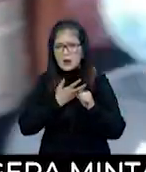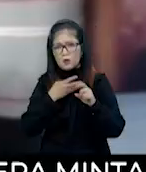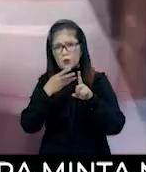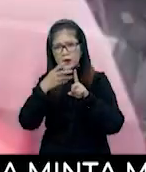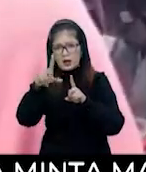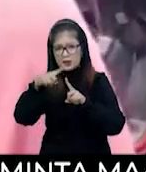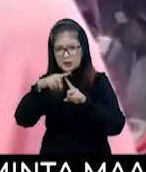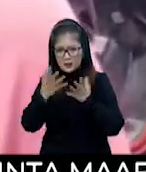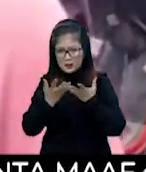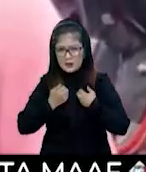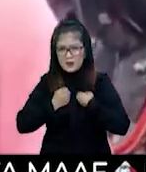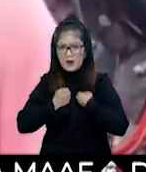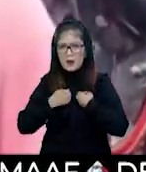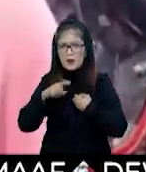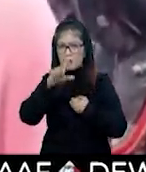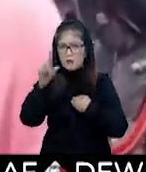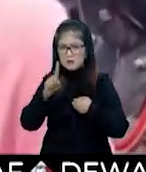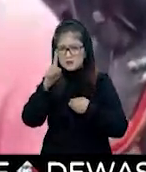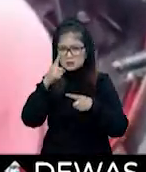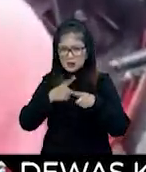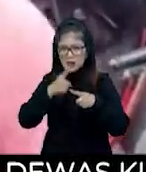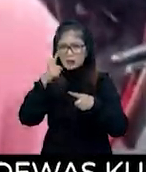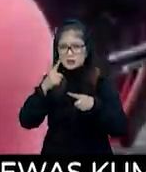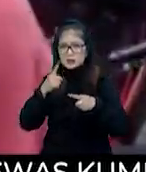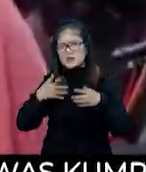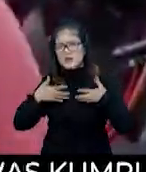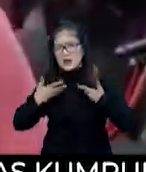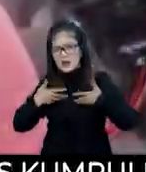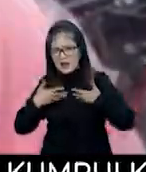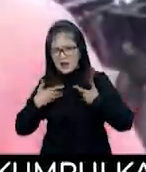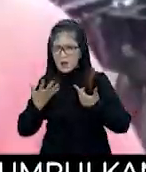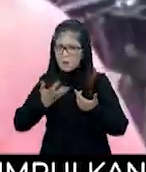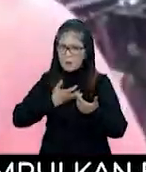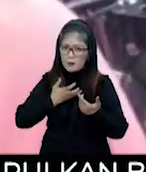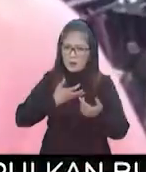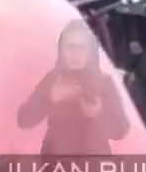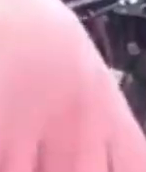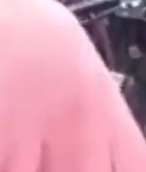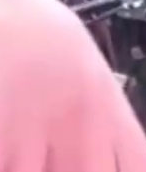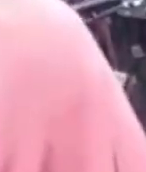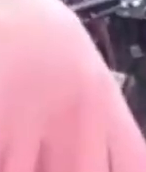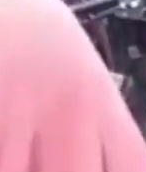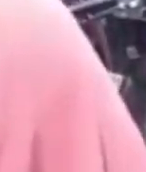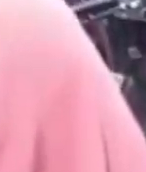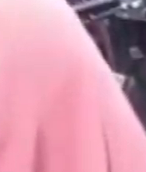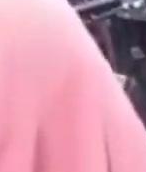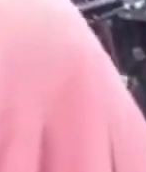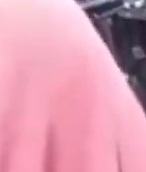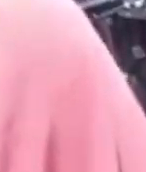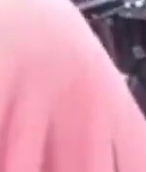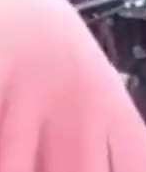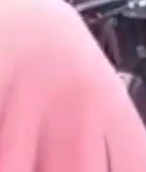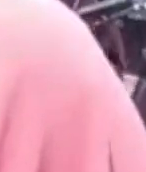bulan sekali. Ya senang lah, mau lebaran. Buat beli minyak. Minyak biar turun, semua biar turun, harga-harga